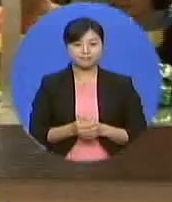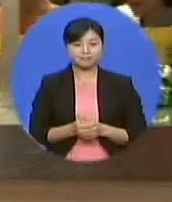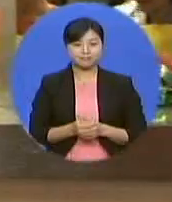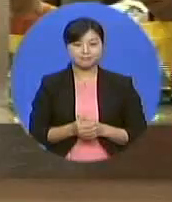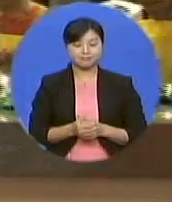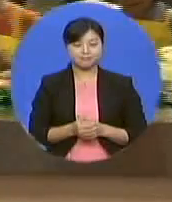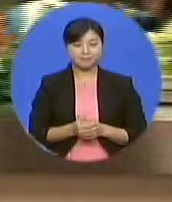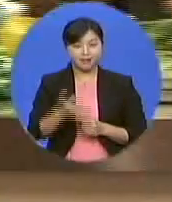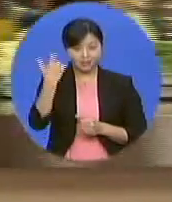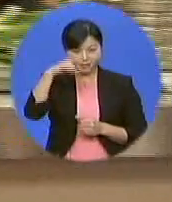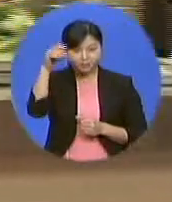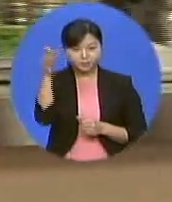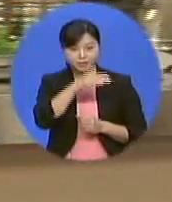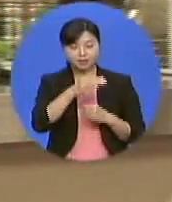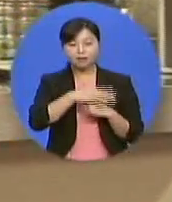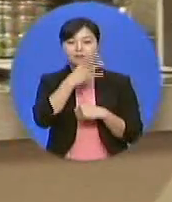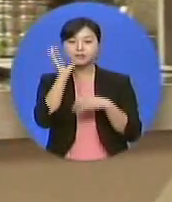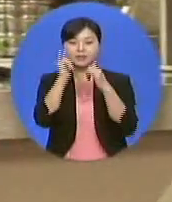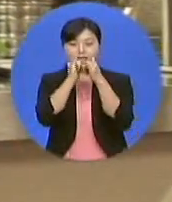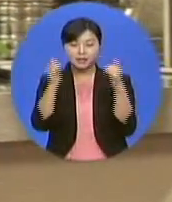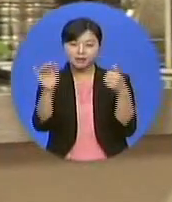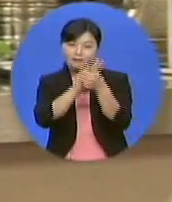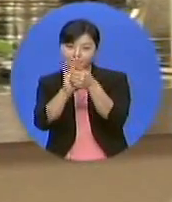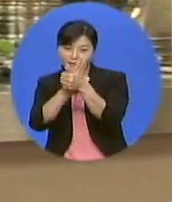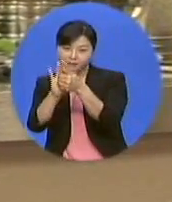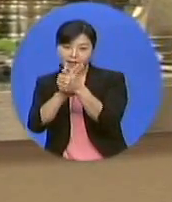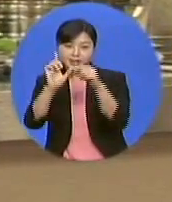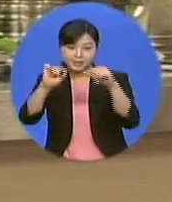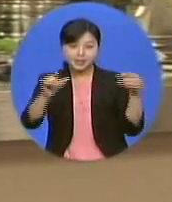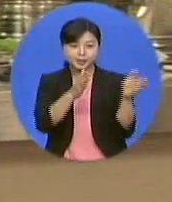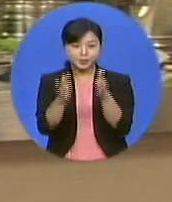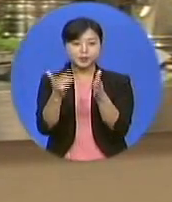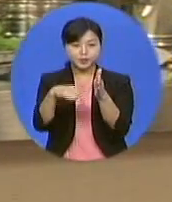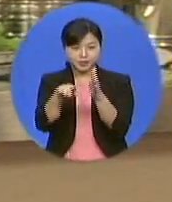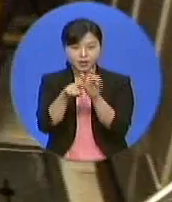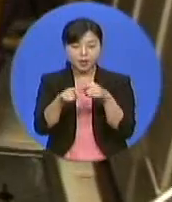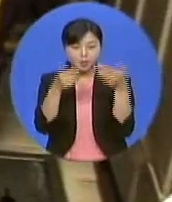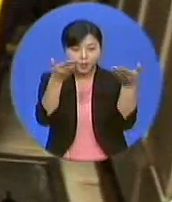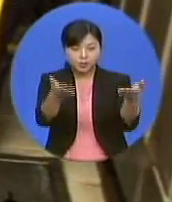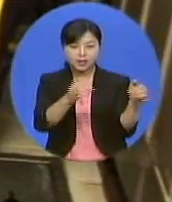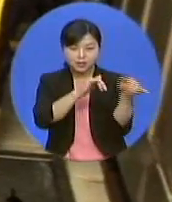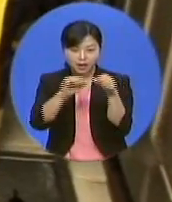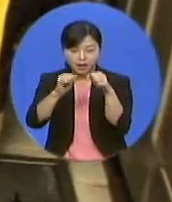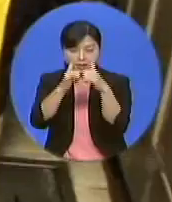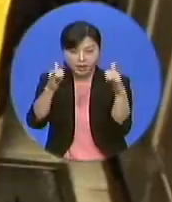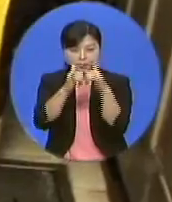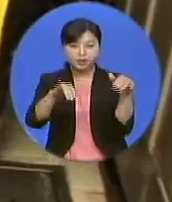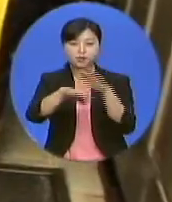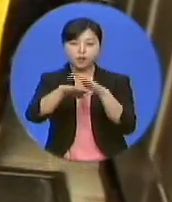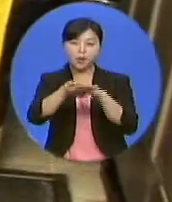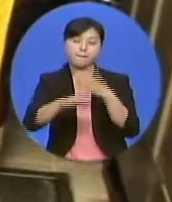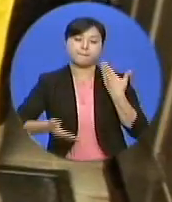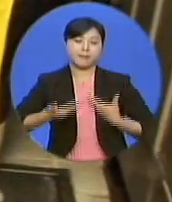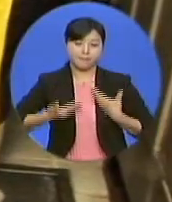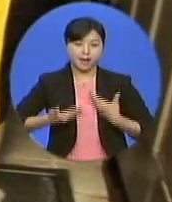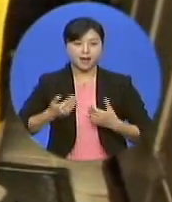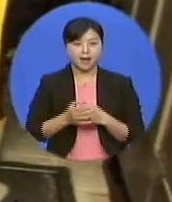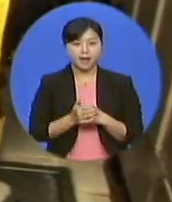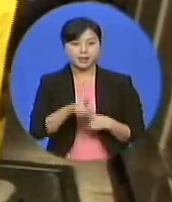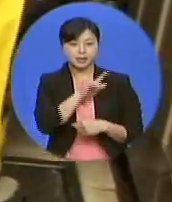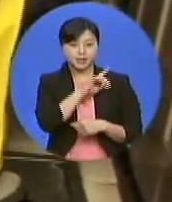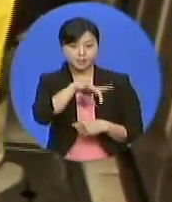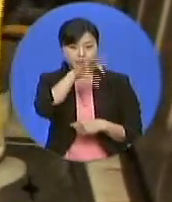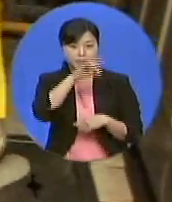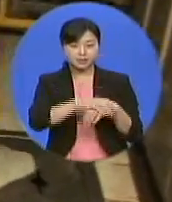이른 아침부터 어르신들께 대접할 식사를 준비하기 위해 봉사자들의 손길이 분주하다. 가장